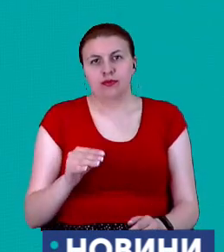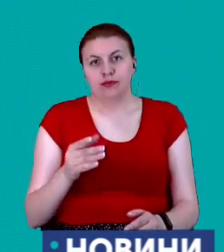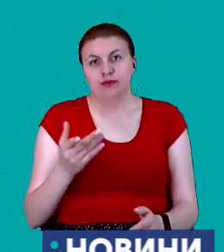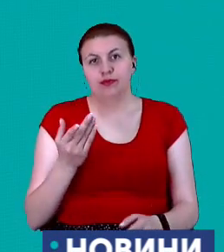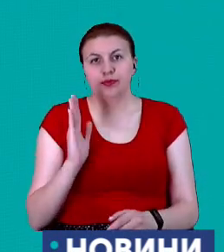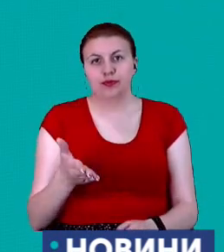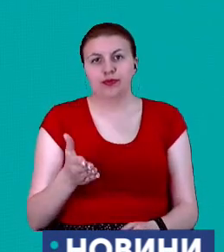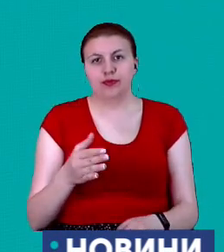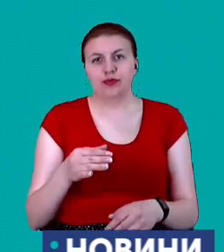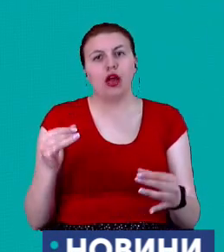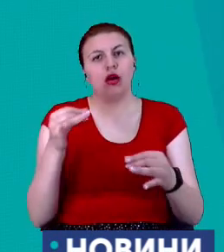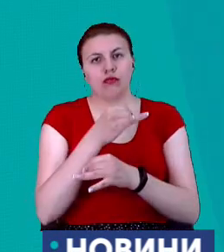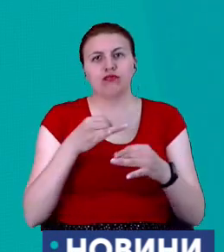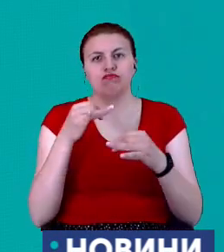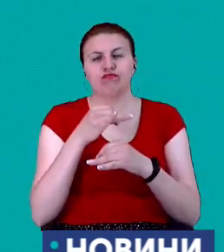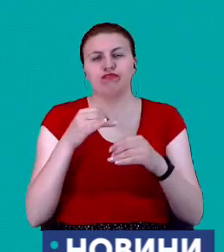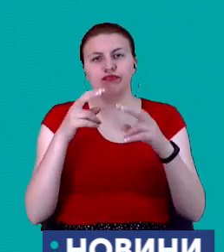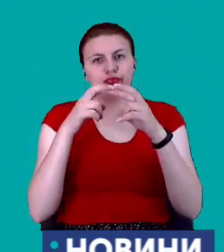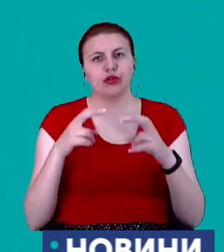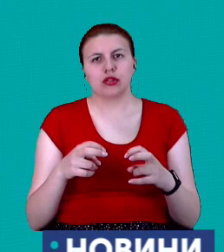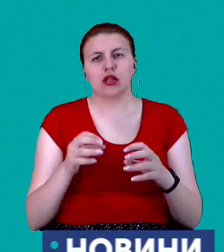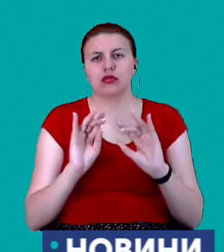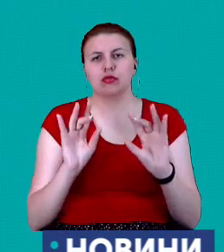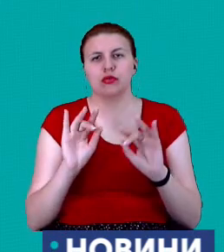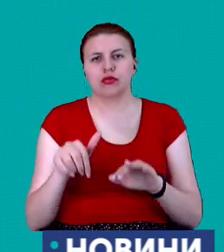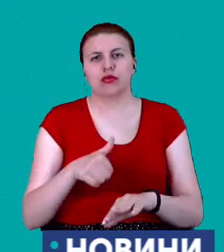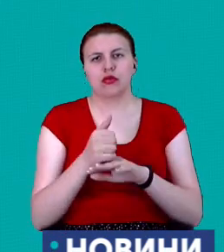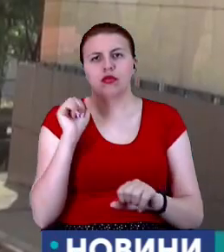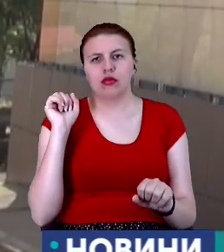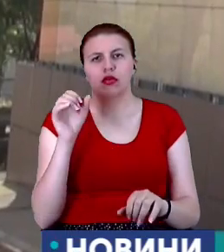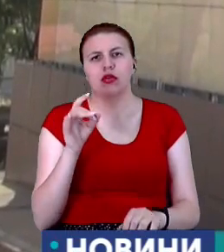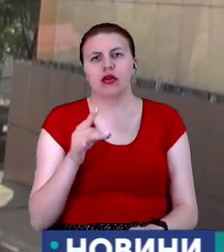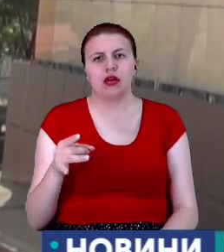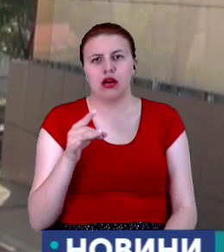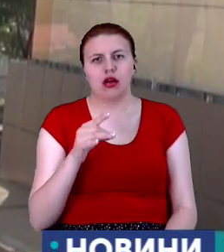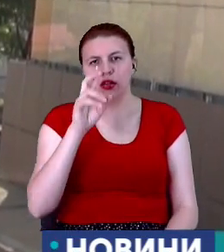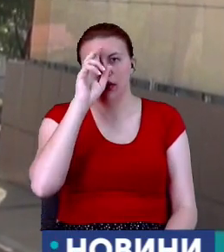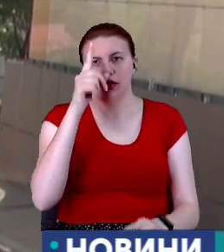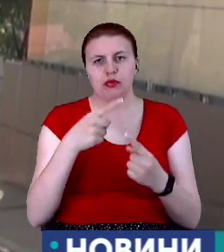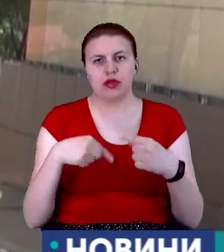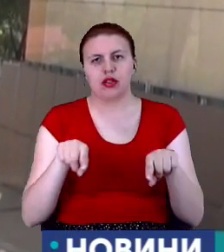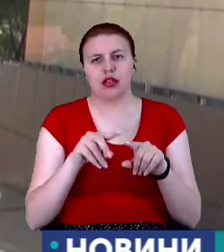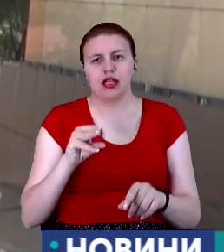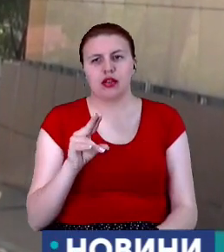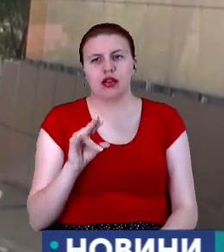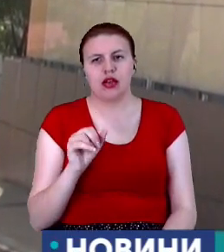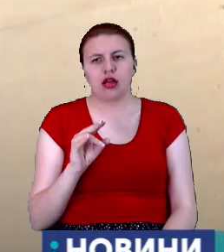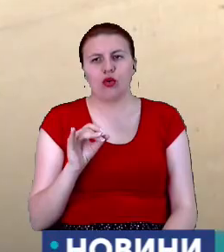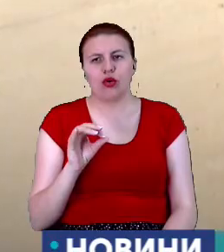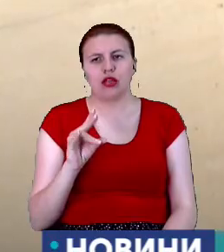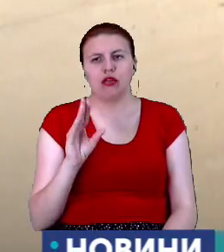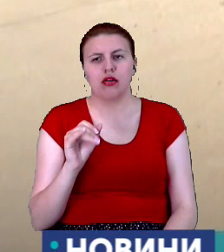та надзвичайних ситуацій, розповіла голова Бахмутської райдержадміністрації Тетяна Єрохіна. Заклад знаходиться в 5 кілометрах від